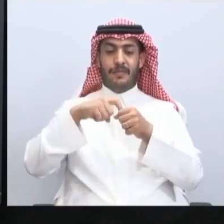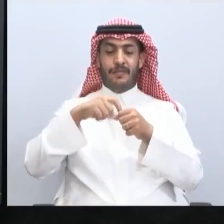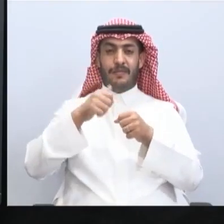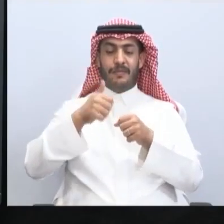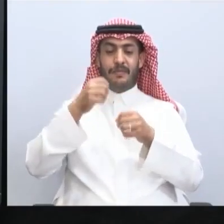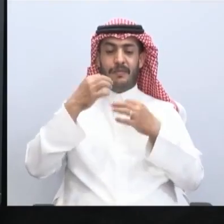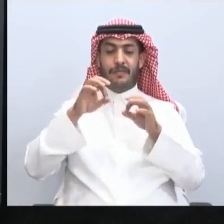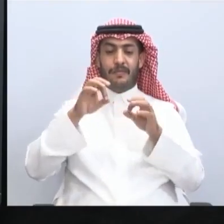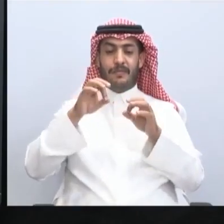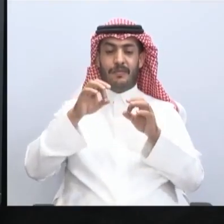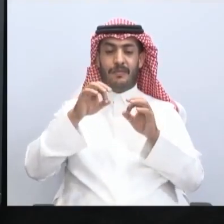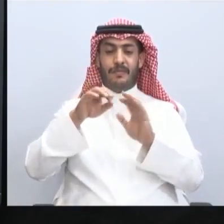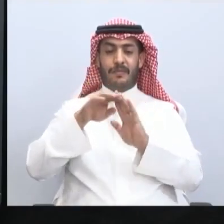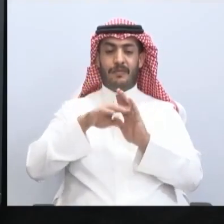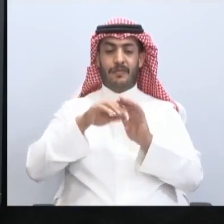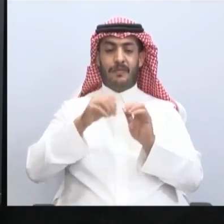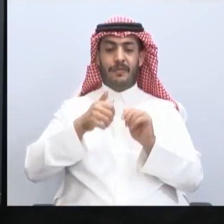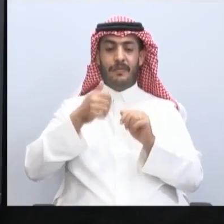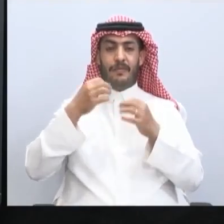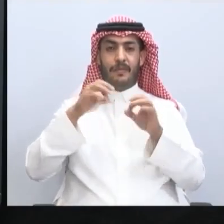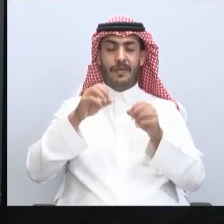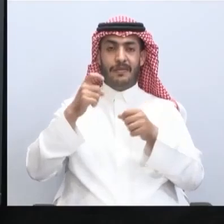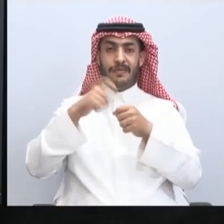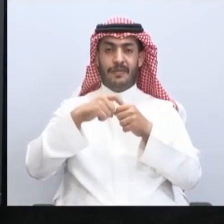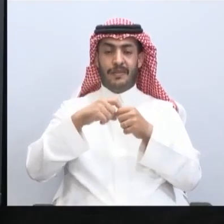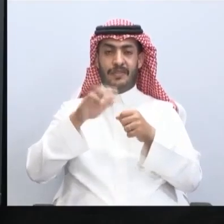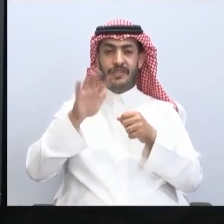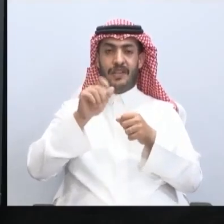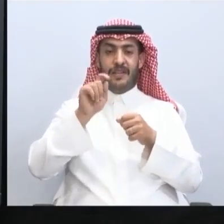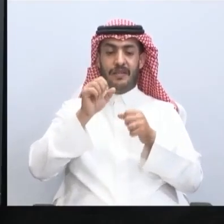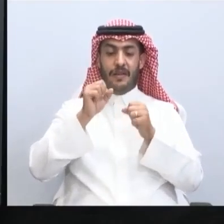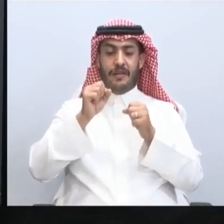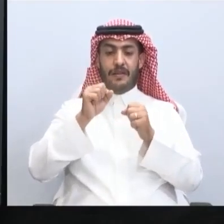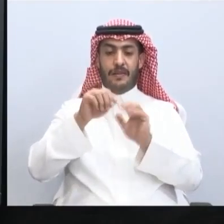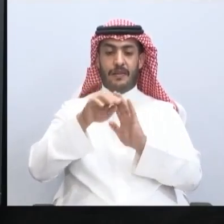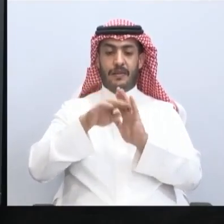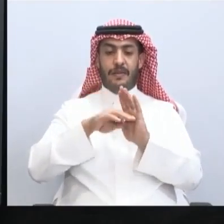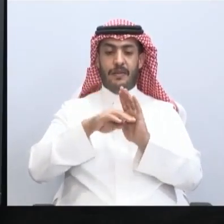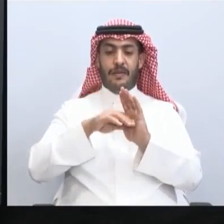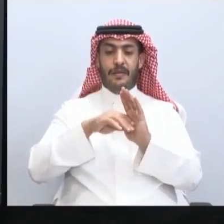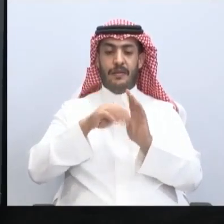ان سمح او رضخ الشريف غالب لقوه